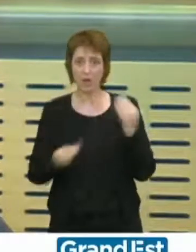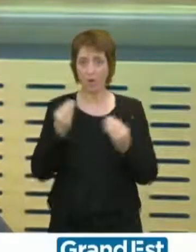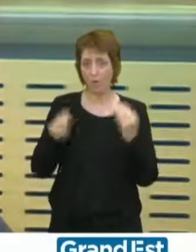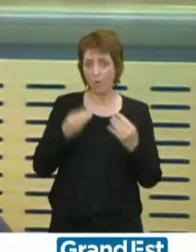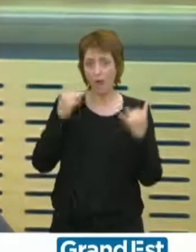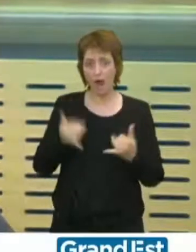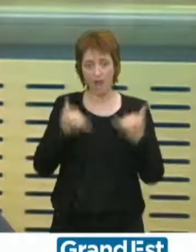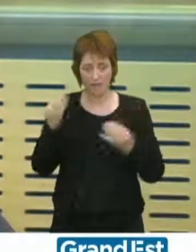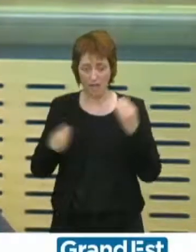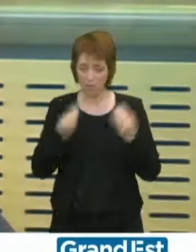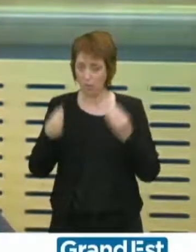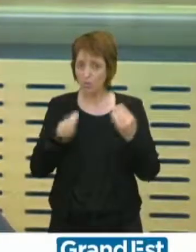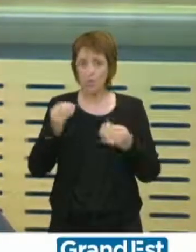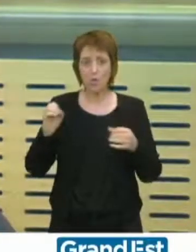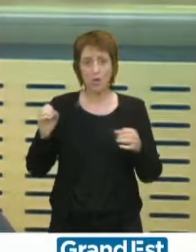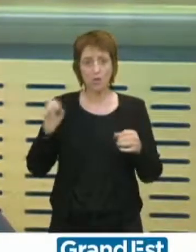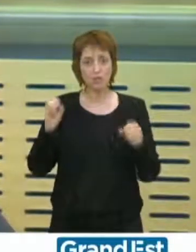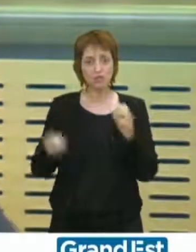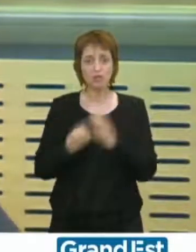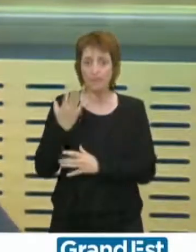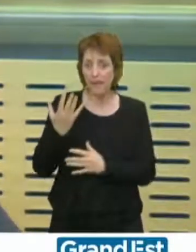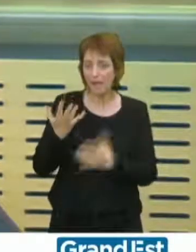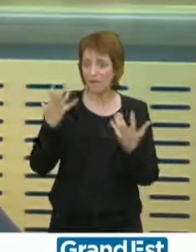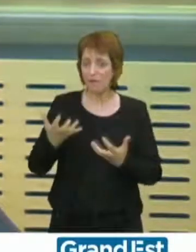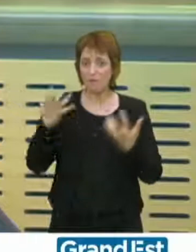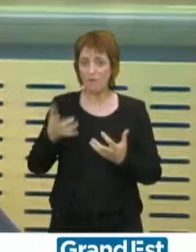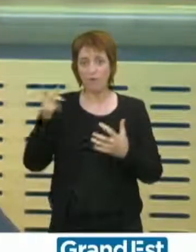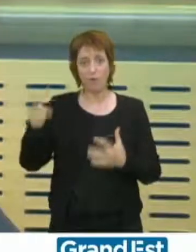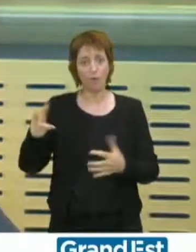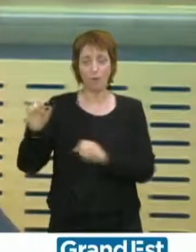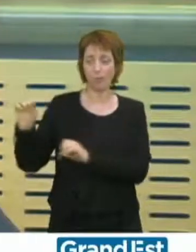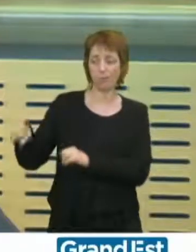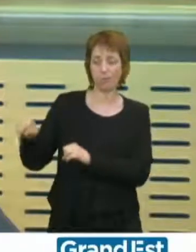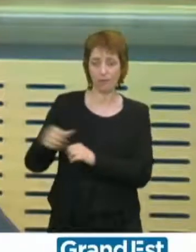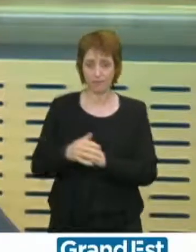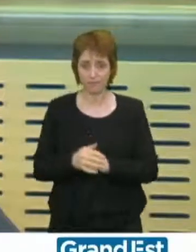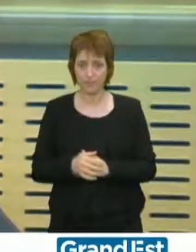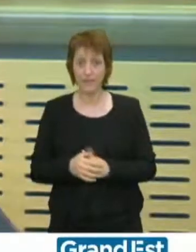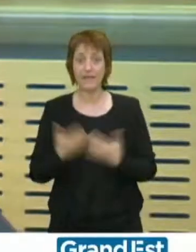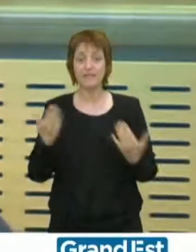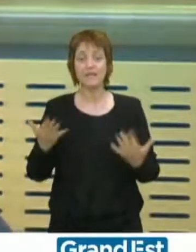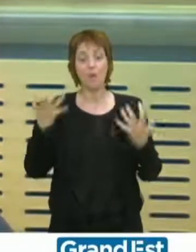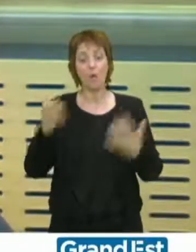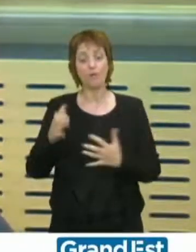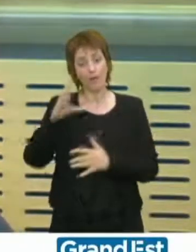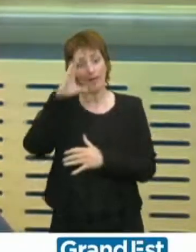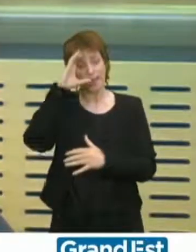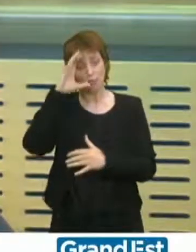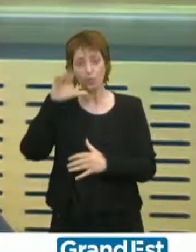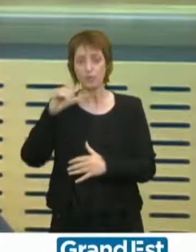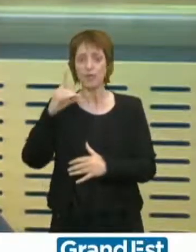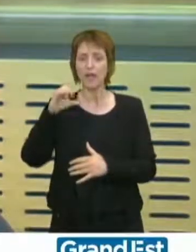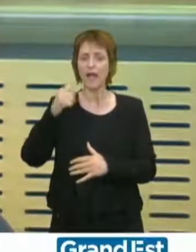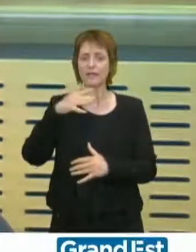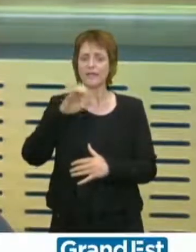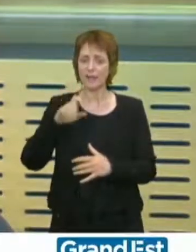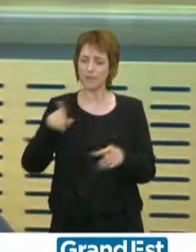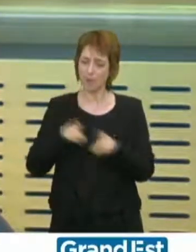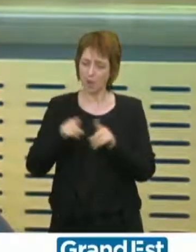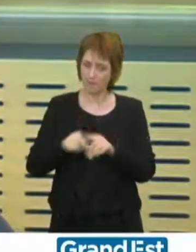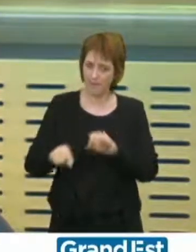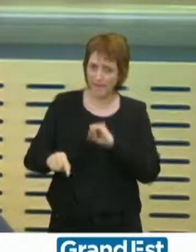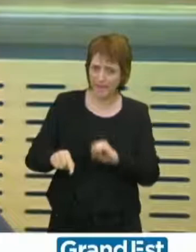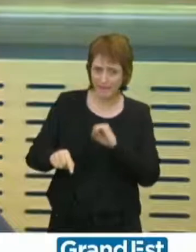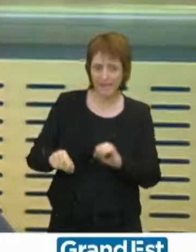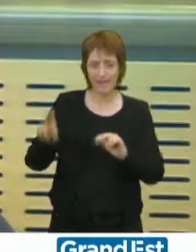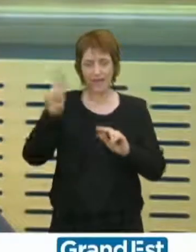ardennais si nous soutenons certains points de cet accord cadre région ademe qui reprend des objectifs comme accélérer et amplifier les rénovation énergétique du